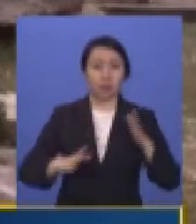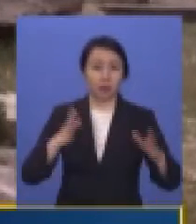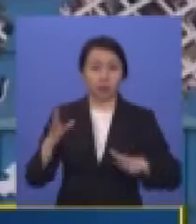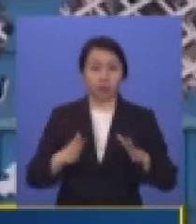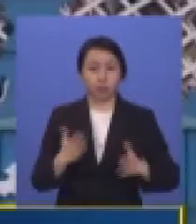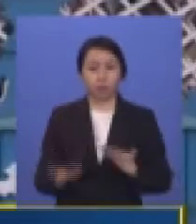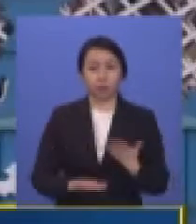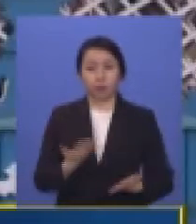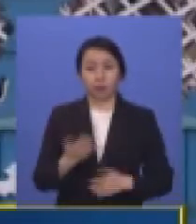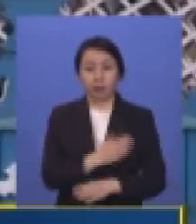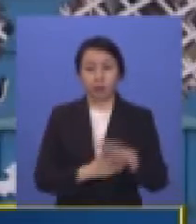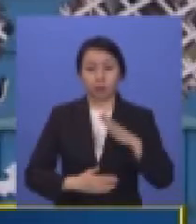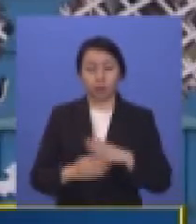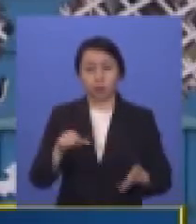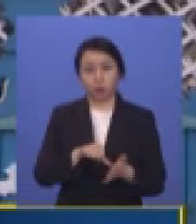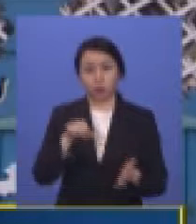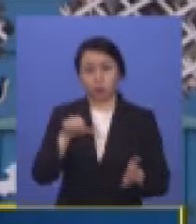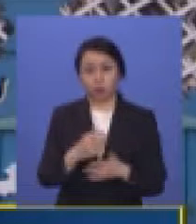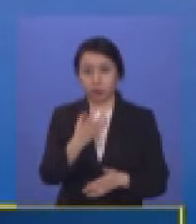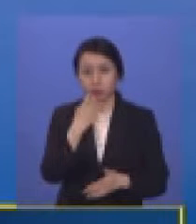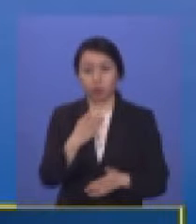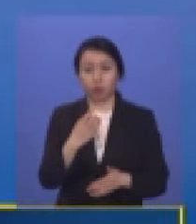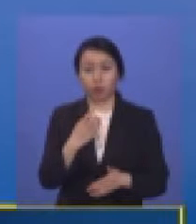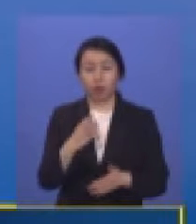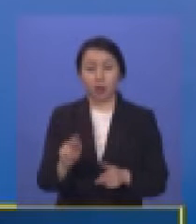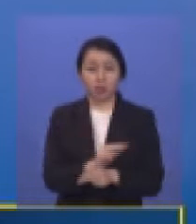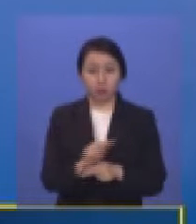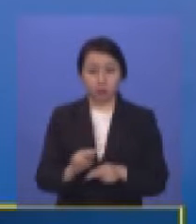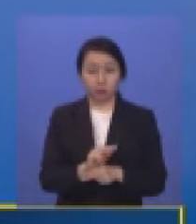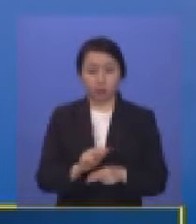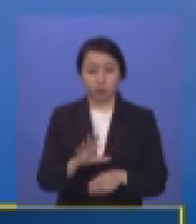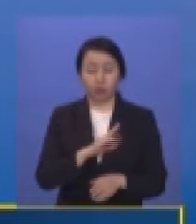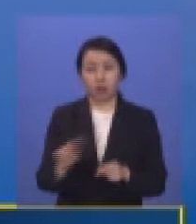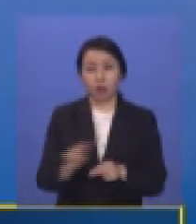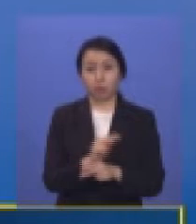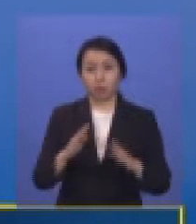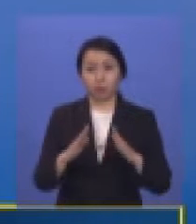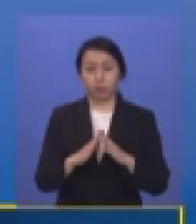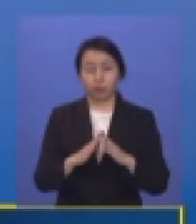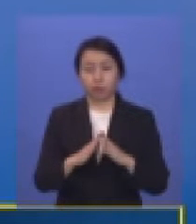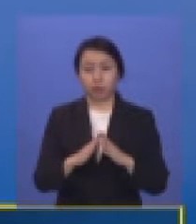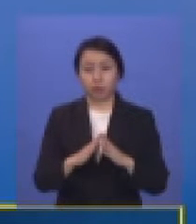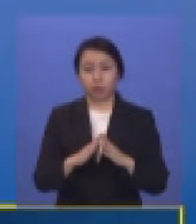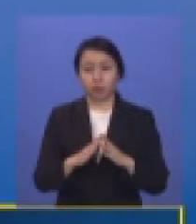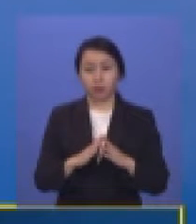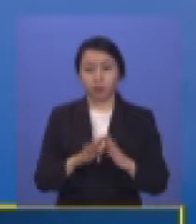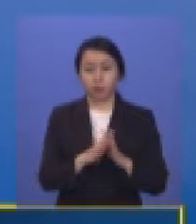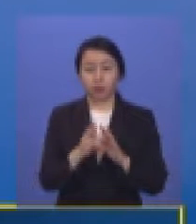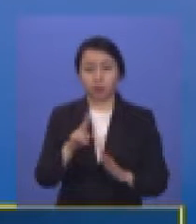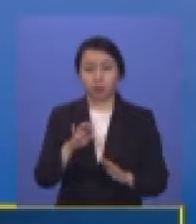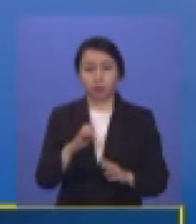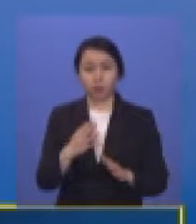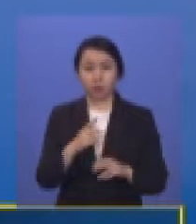разработки конечностей для инвалидов и комплексы для тепловой терапии. Проведен капитальный ремонт здания Новосельской врачебной амбулатории. В селе Пески